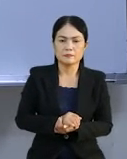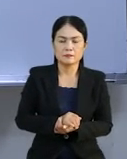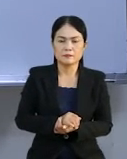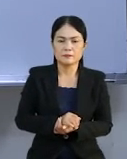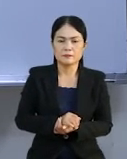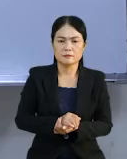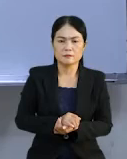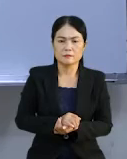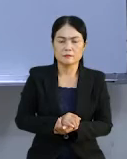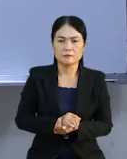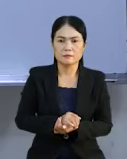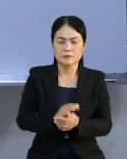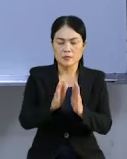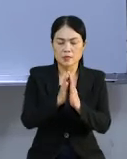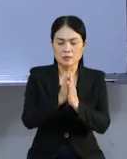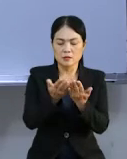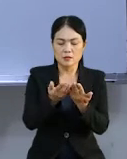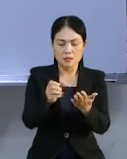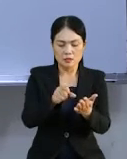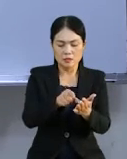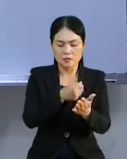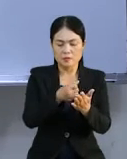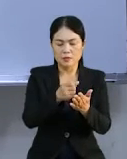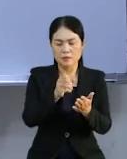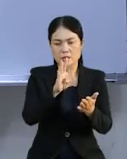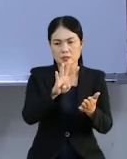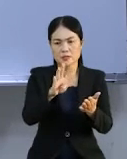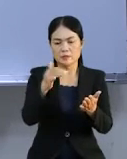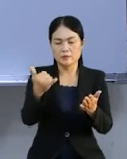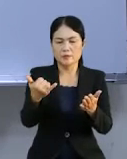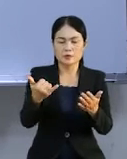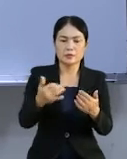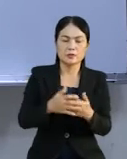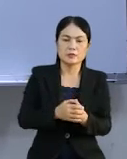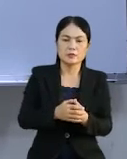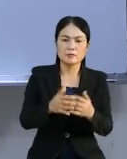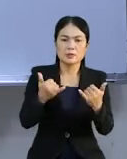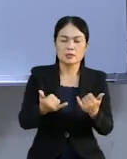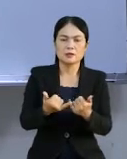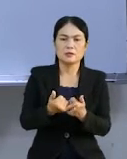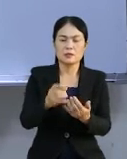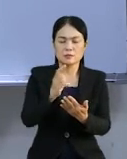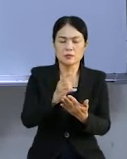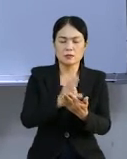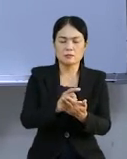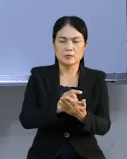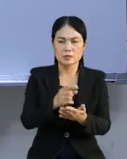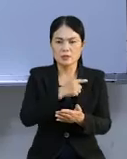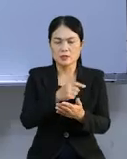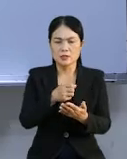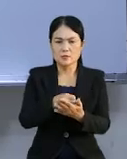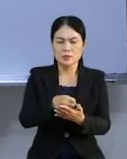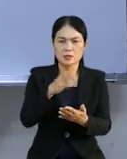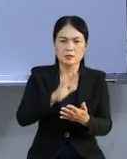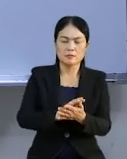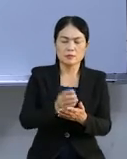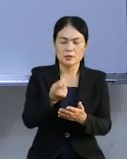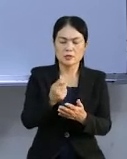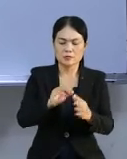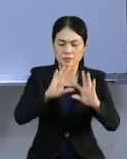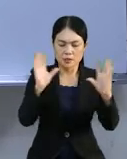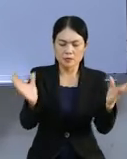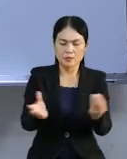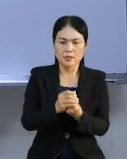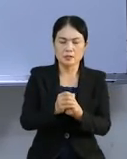Chà, chân dựng bạc sắp hơi dựng mốc, nâng tùm qua tí sai sắp pram mùi. Nít cứ chia mê riêng bỏ dưỡng cứ đầm lấy prạ